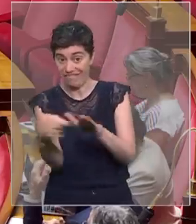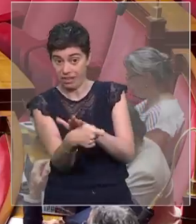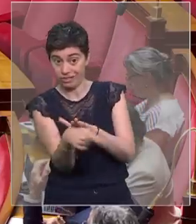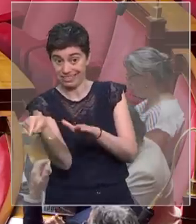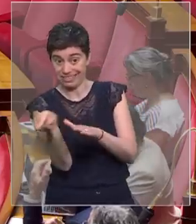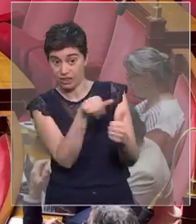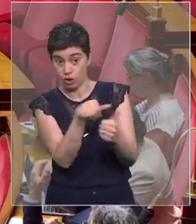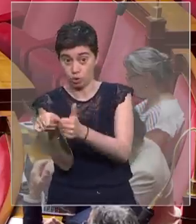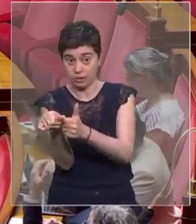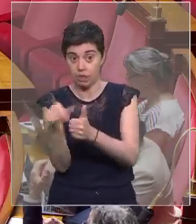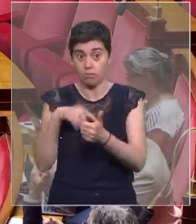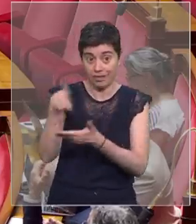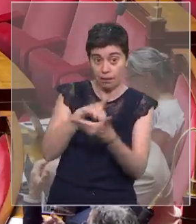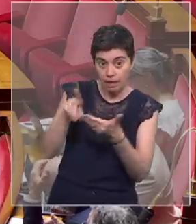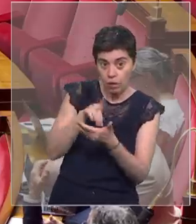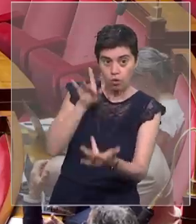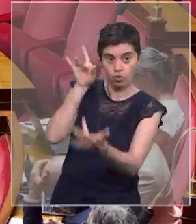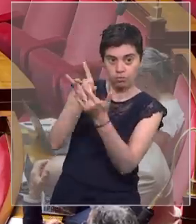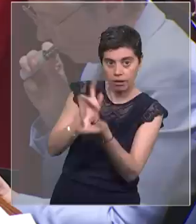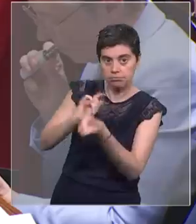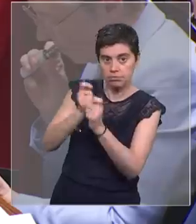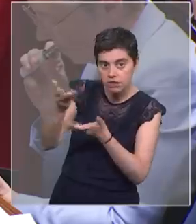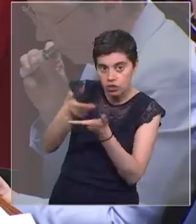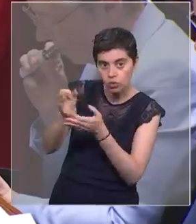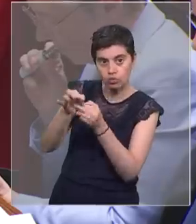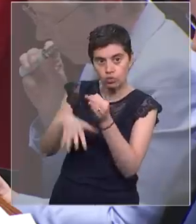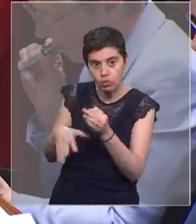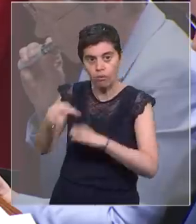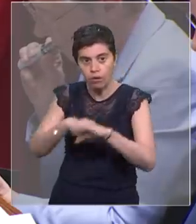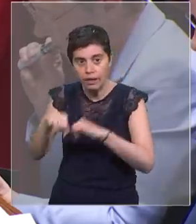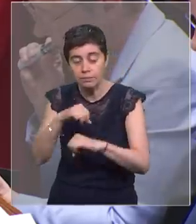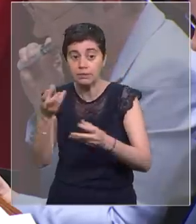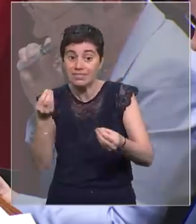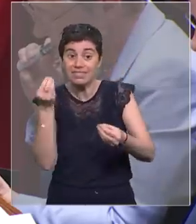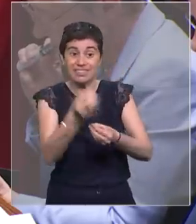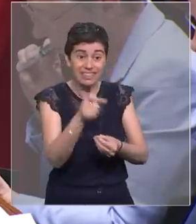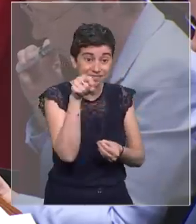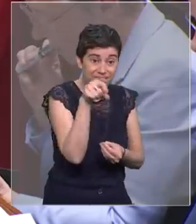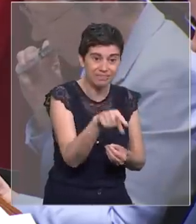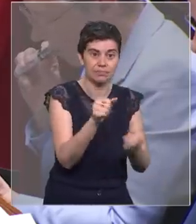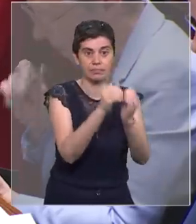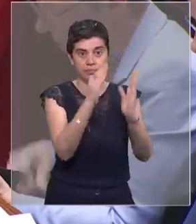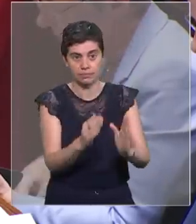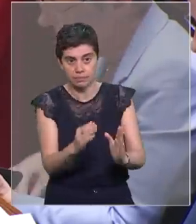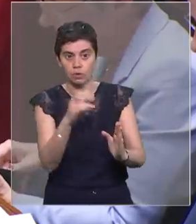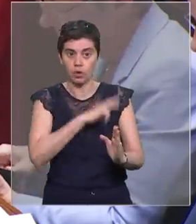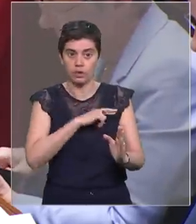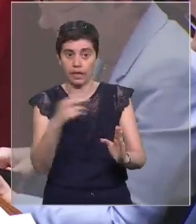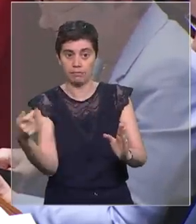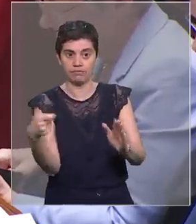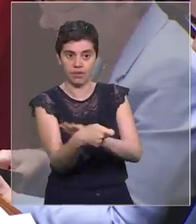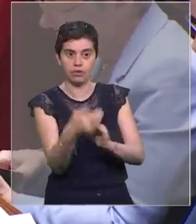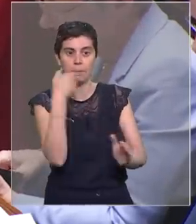constant avec les départements pour trouver des solutions et permettre aux établissements d'être mieux financés.